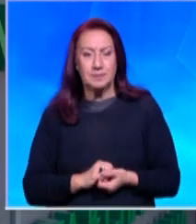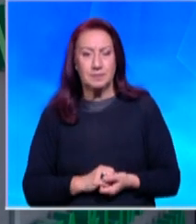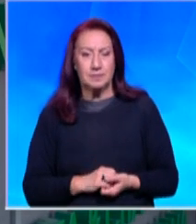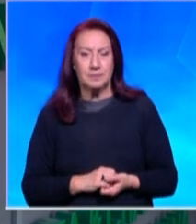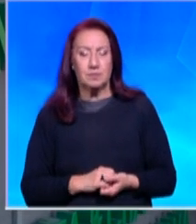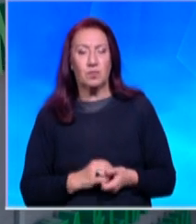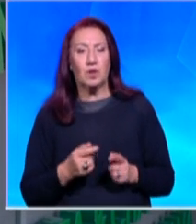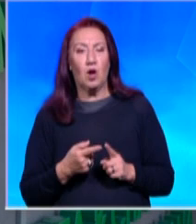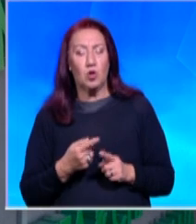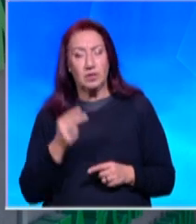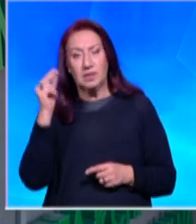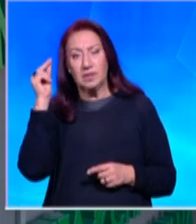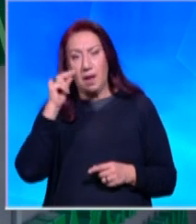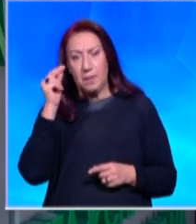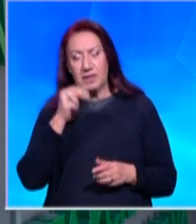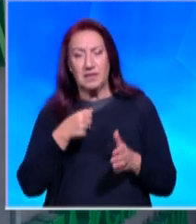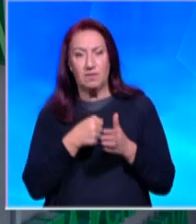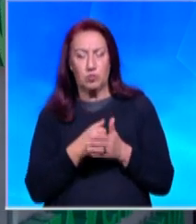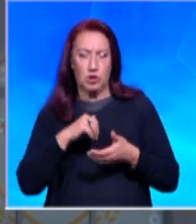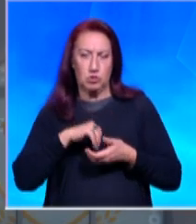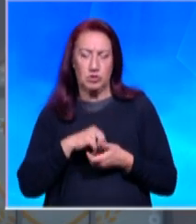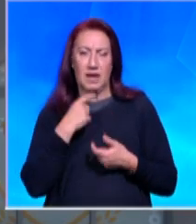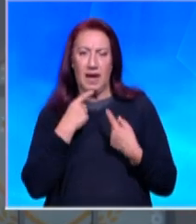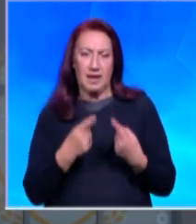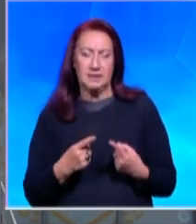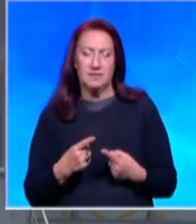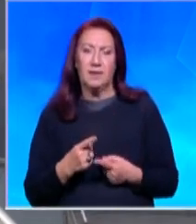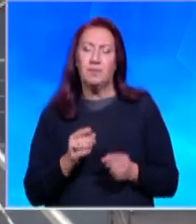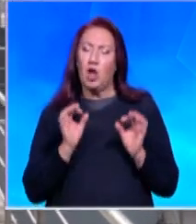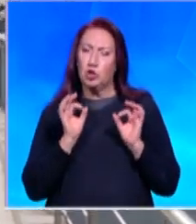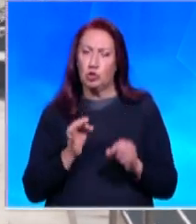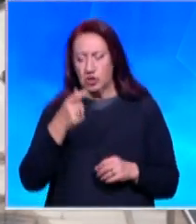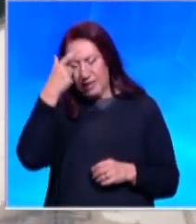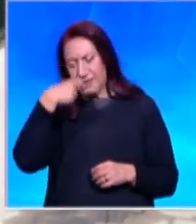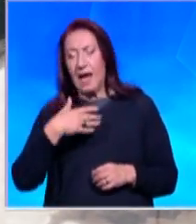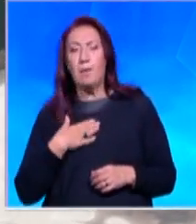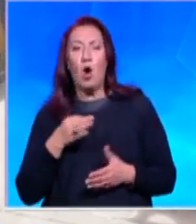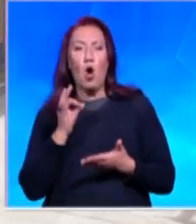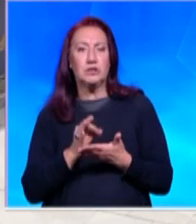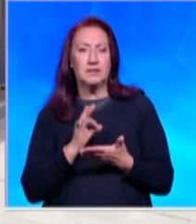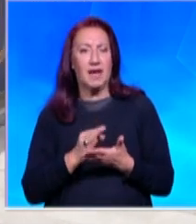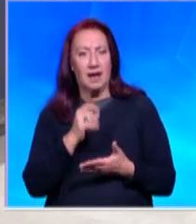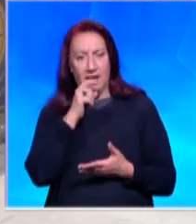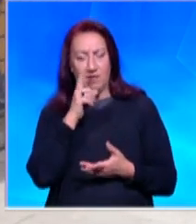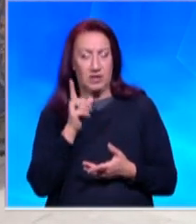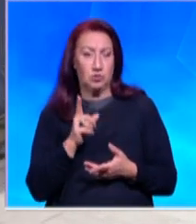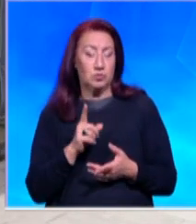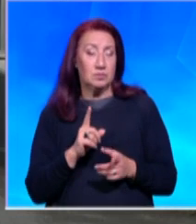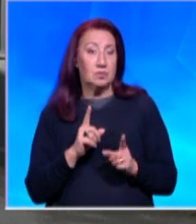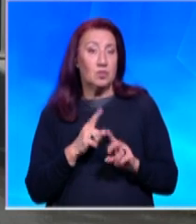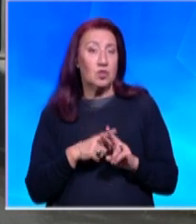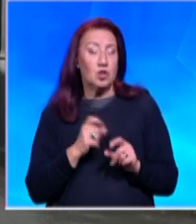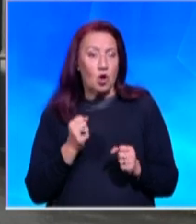От БФС добавят, че, цитирам, точната самооценка винаги е важна. Малко очакван приятелски огън по Българския футболен